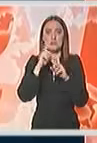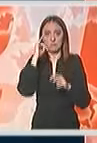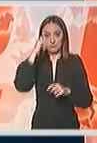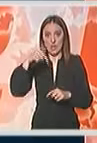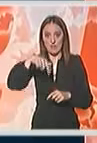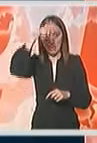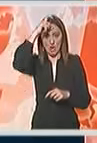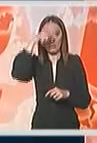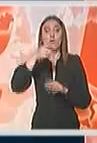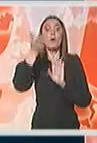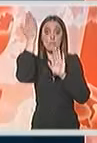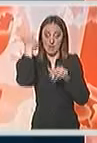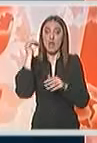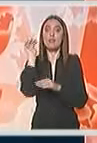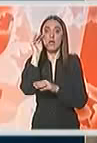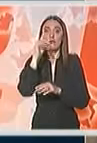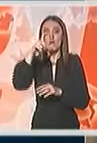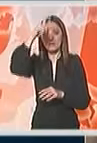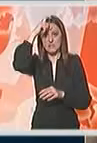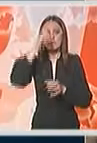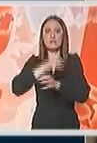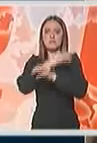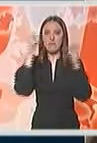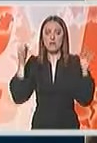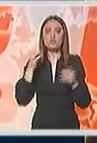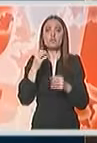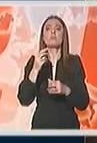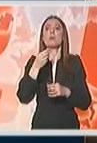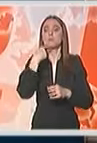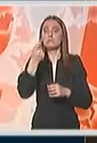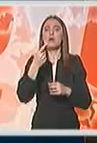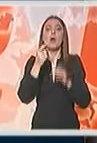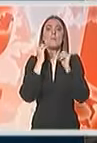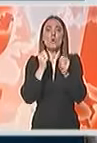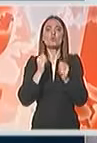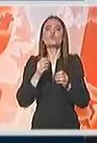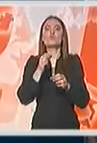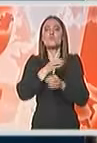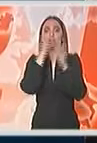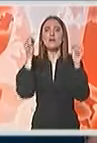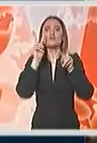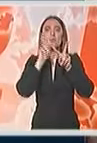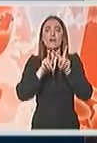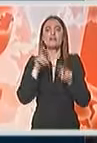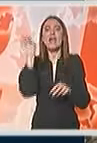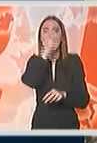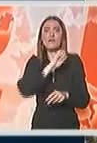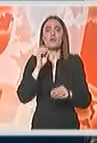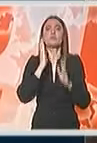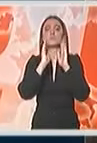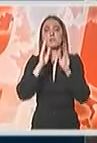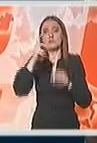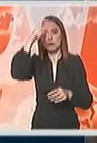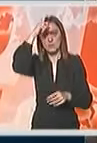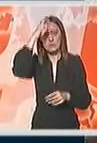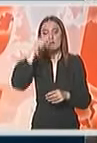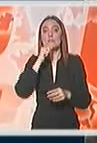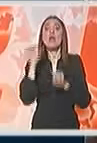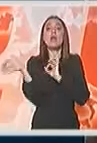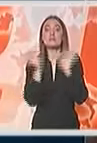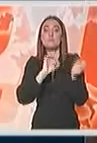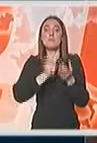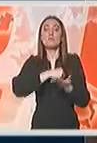Beogradu. On je ranije najavio da će srpskim zvaničnicima preneti podršku zvaničnog Vašingtona evropskim aspiracijama Srbije i